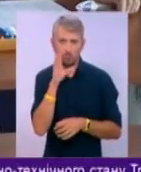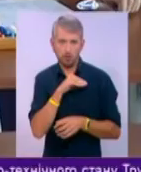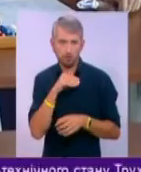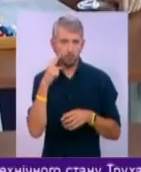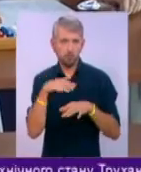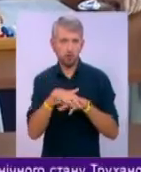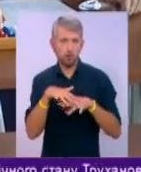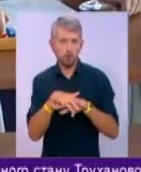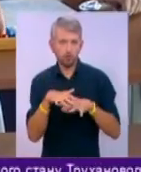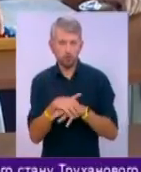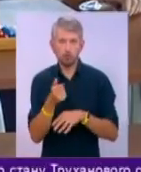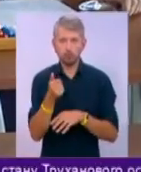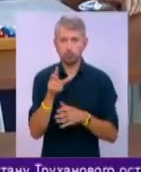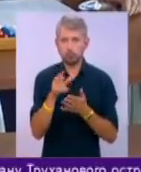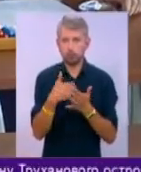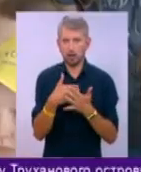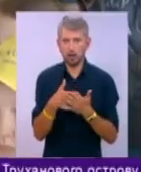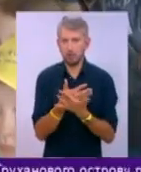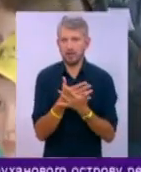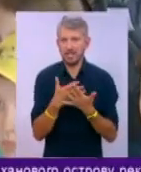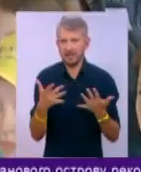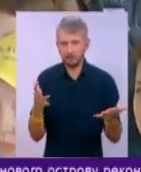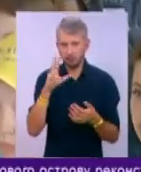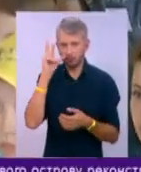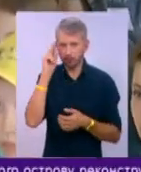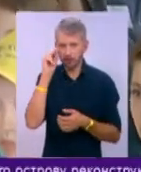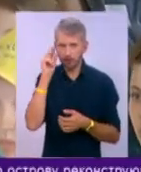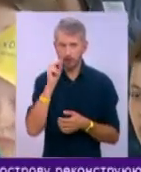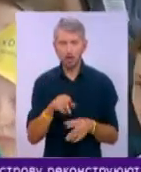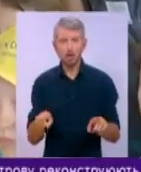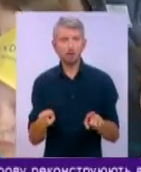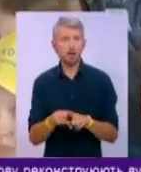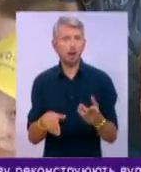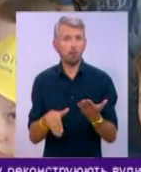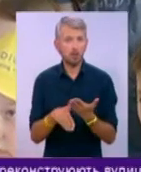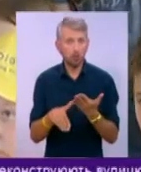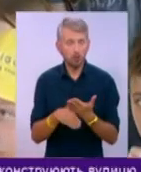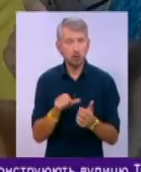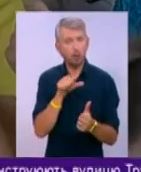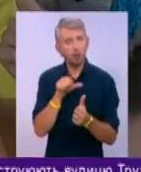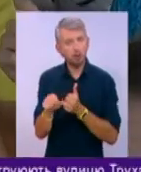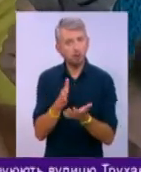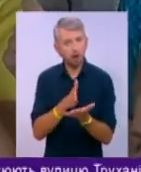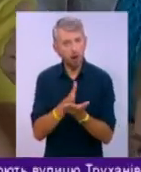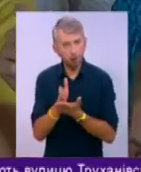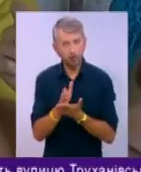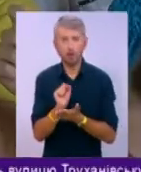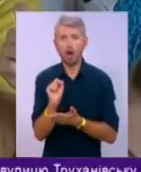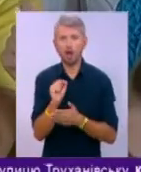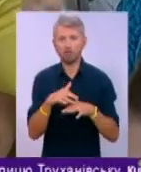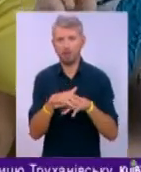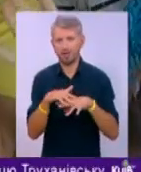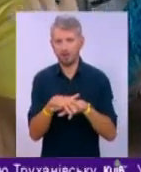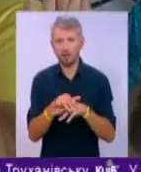приклади з кількома, навіть не однозначними, а дво- та трьозначними числами. Така методика – це окрема галузь